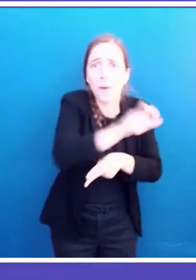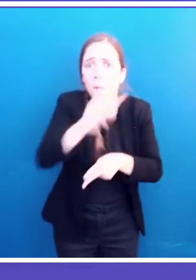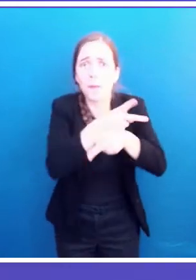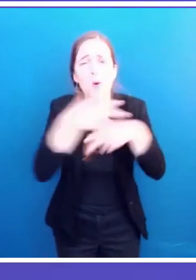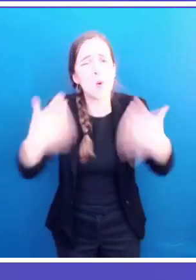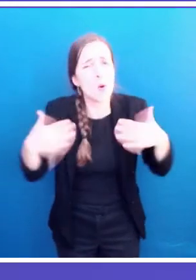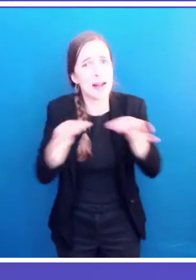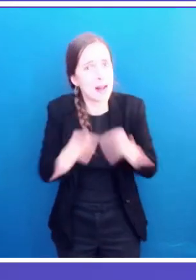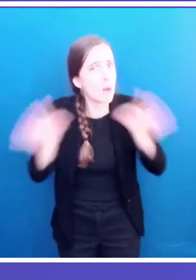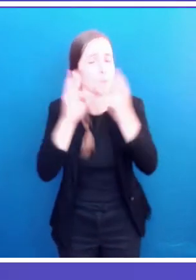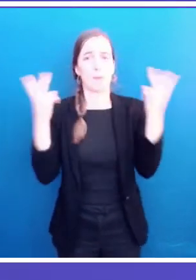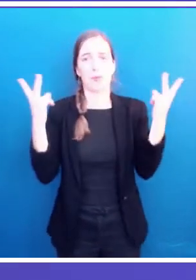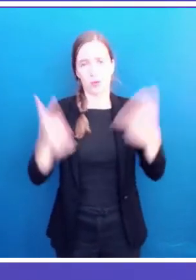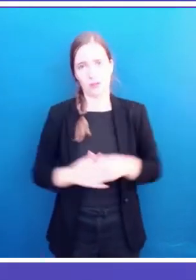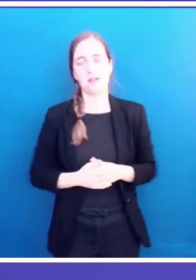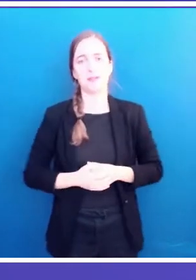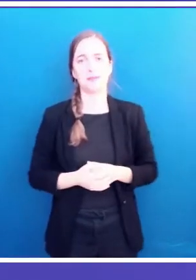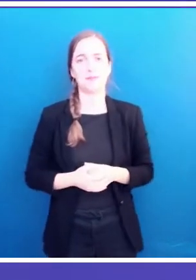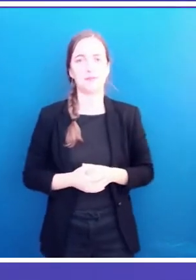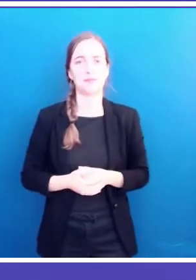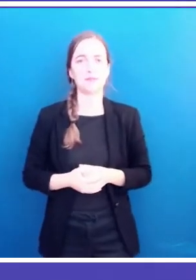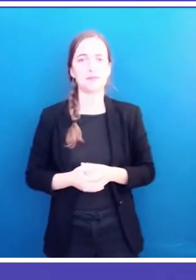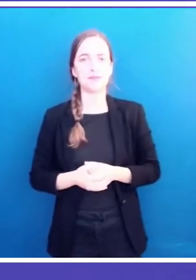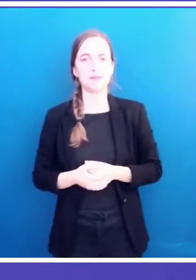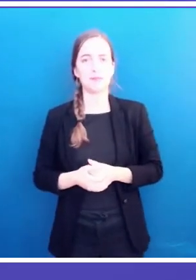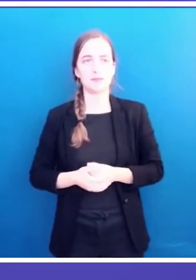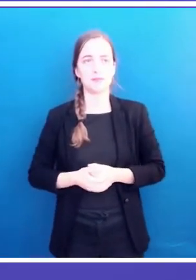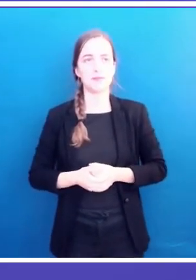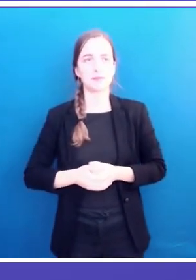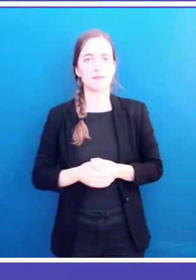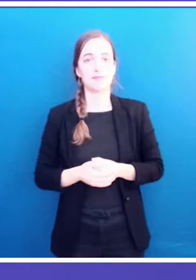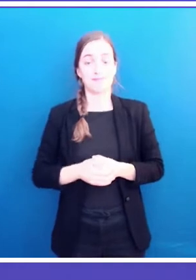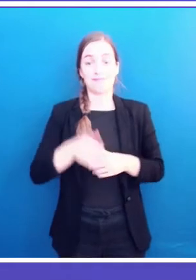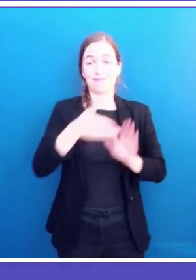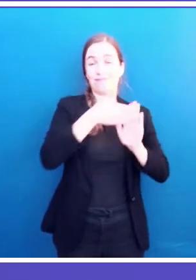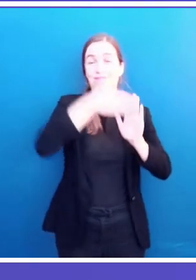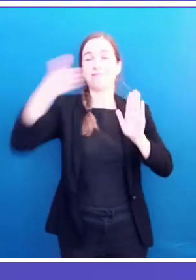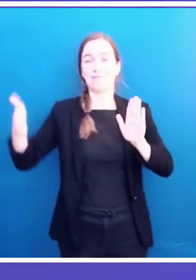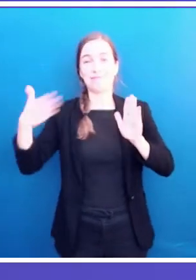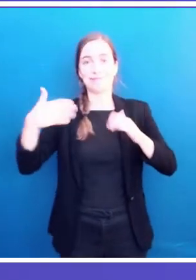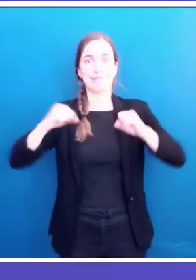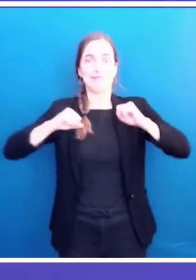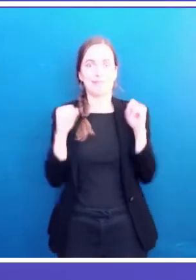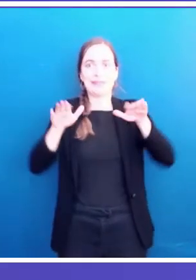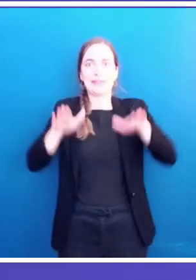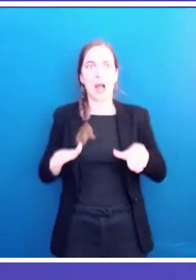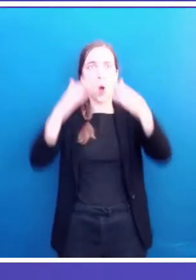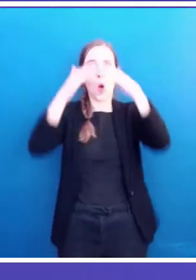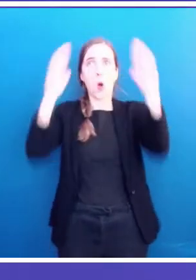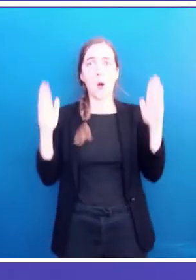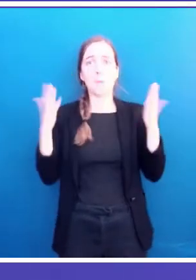كورونا، كما ذكرت الزميلتان قبلي نوريا وجوفانا، قد أظهرت هذه الجائحة